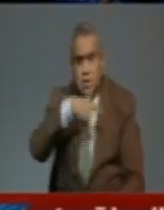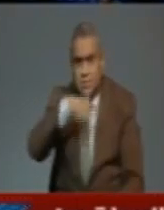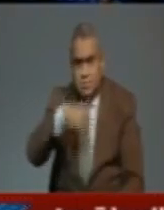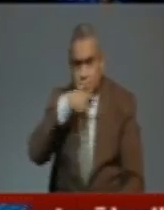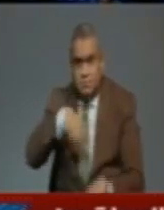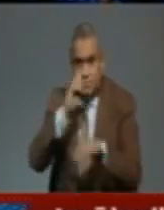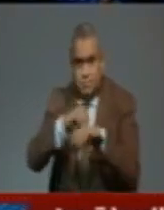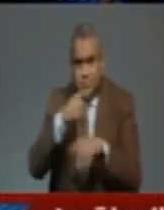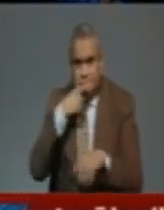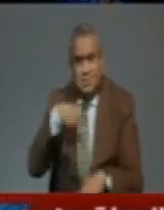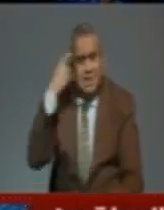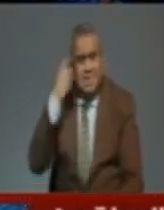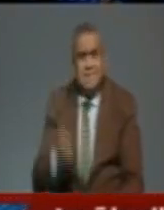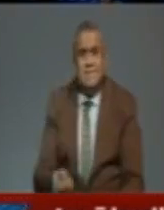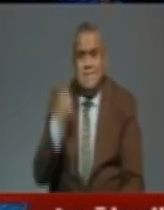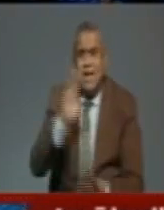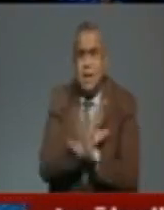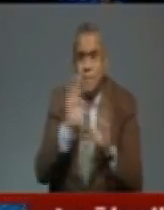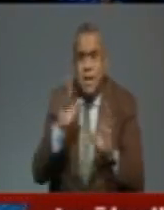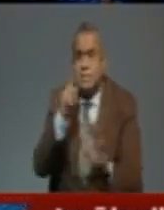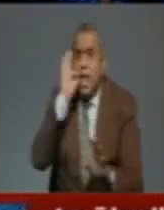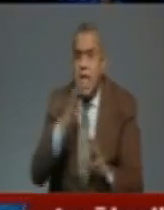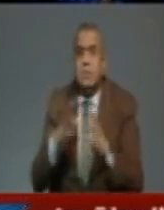وخلاص كفاية، لكن إحنا لازم نقول ليه